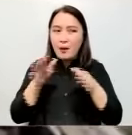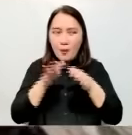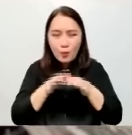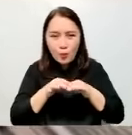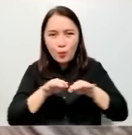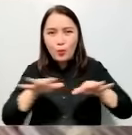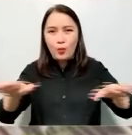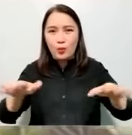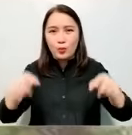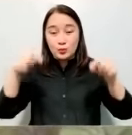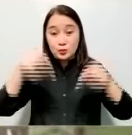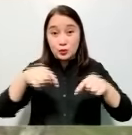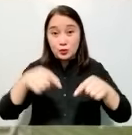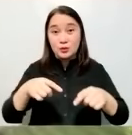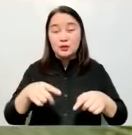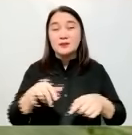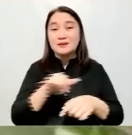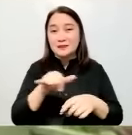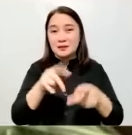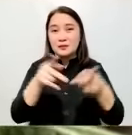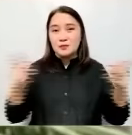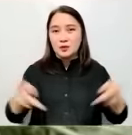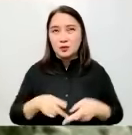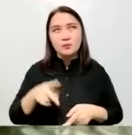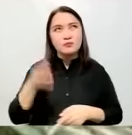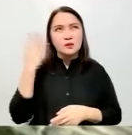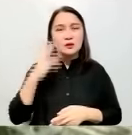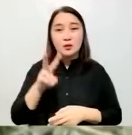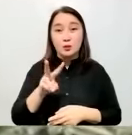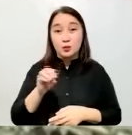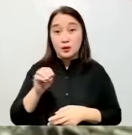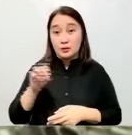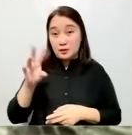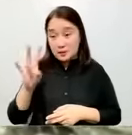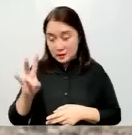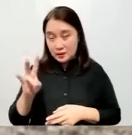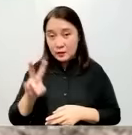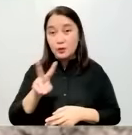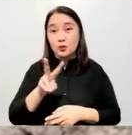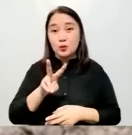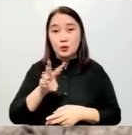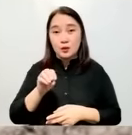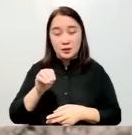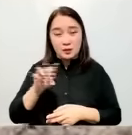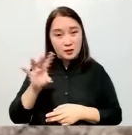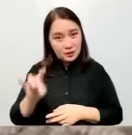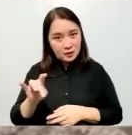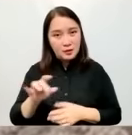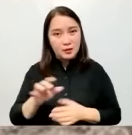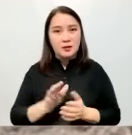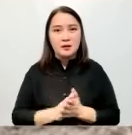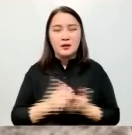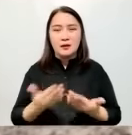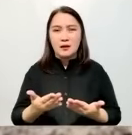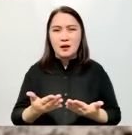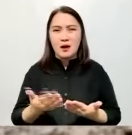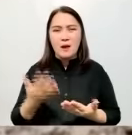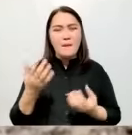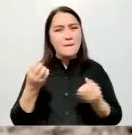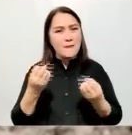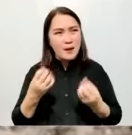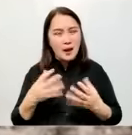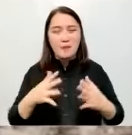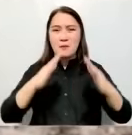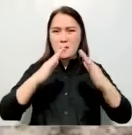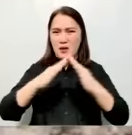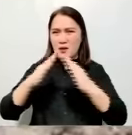lugar. Una noong 2007, nasunundan noong 2008. Kaya pagtataka ng Office of Civil Defense, paano pa dumami ang mga bahay na nakatirik?